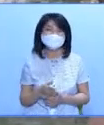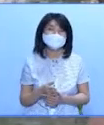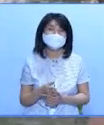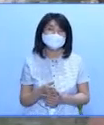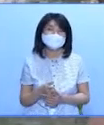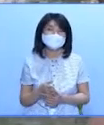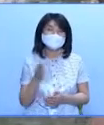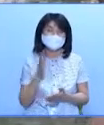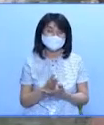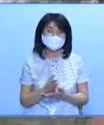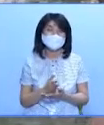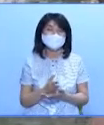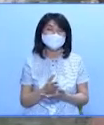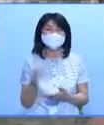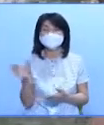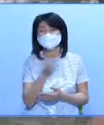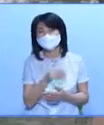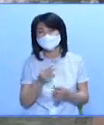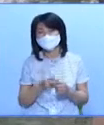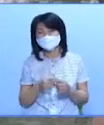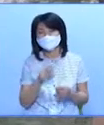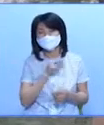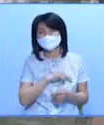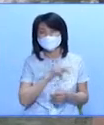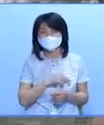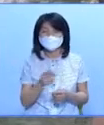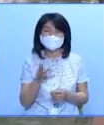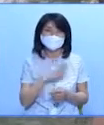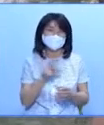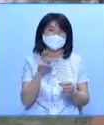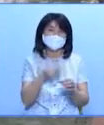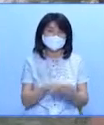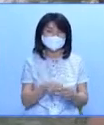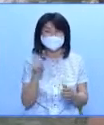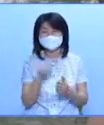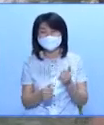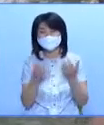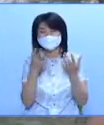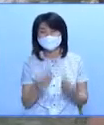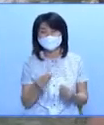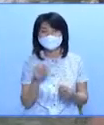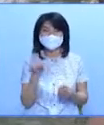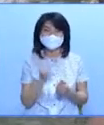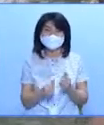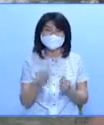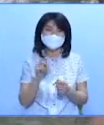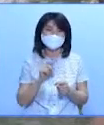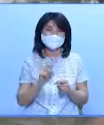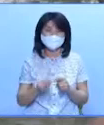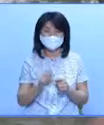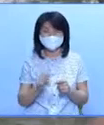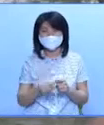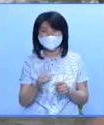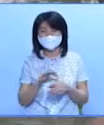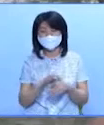көлік жүргізушісі жұмыс жасайды. Барлық жүргізуші ресми түрде тіркелген. Машиналар күн сайын қатаң бақылаудан өтеді. Яғни дезинфекциялық